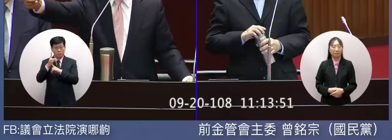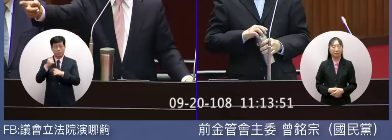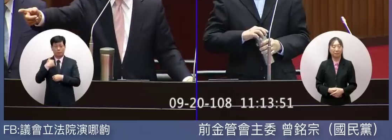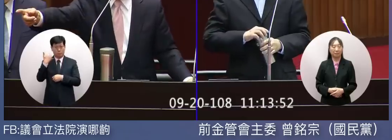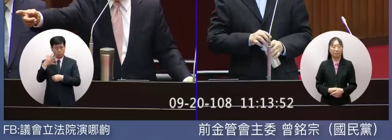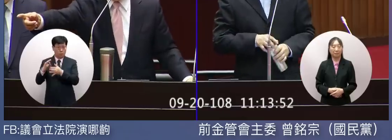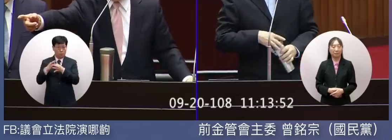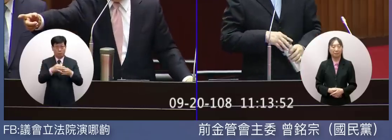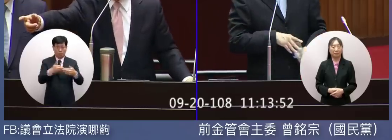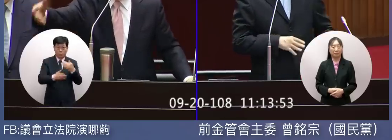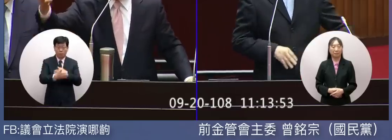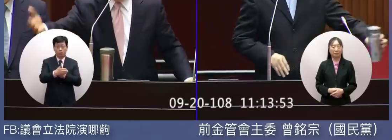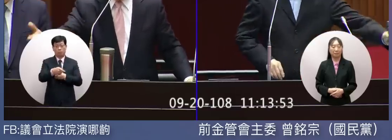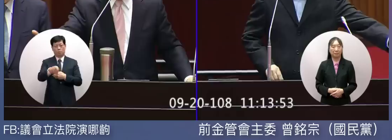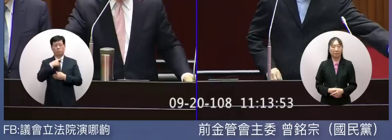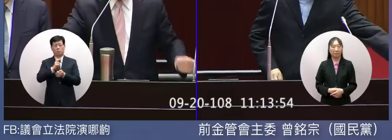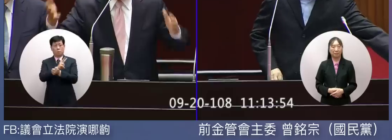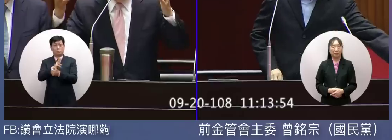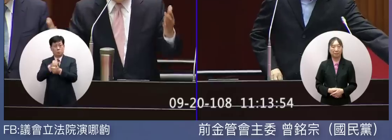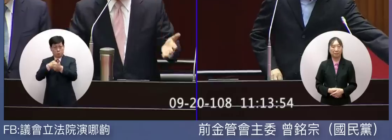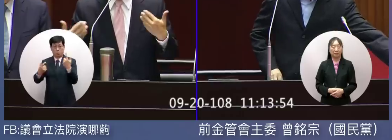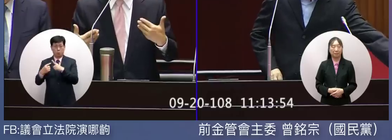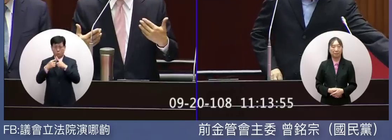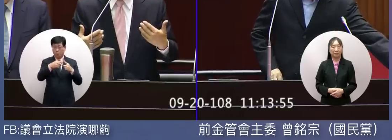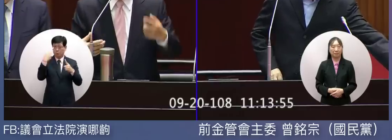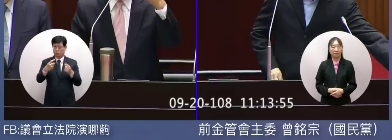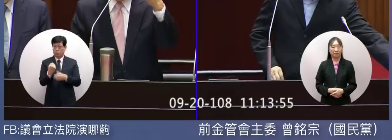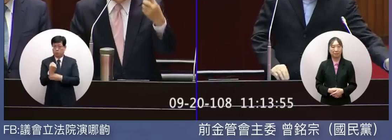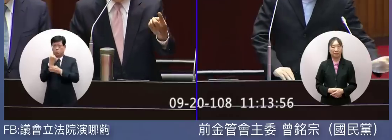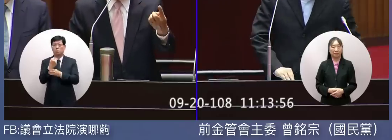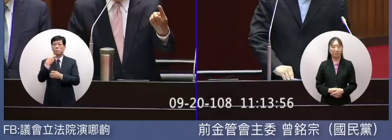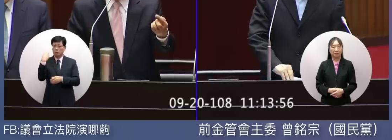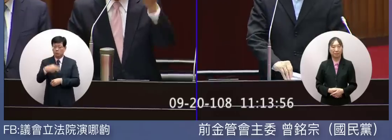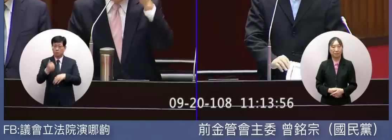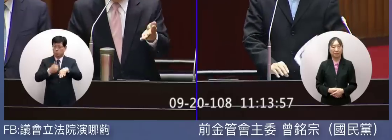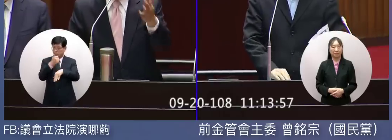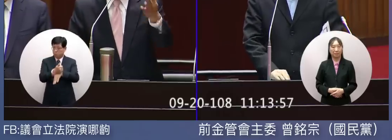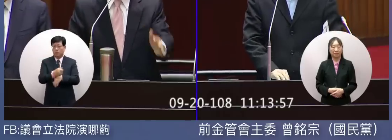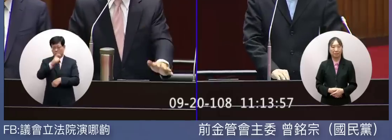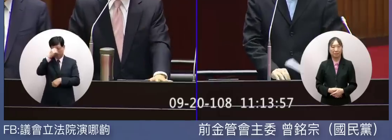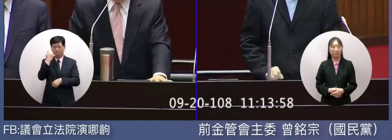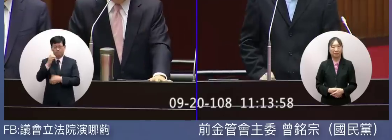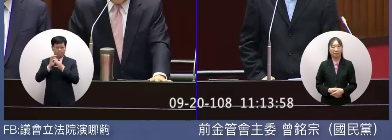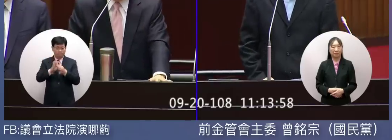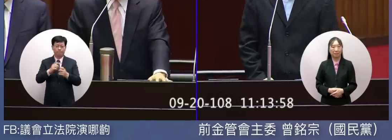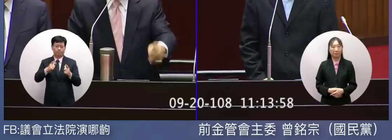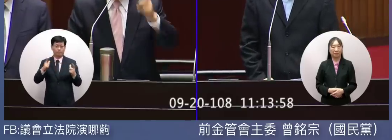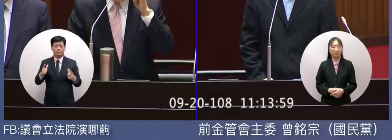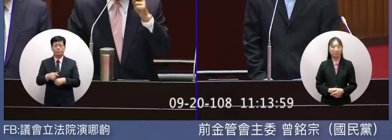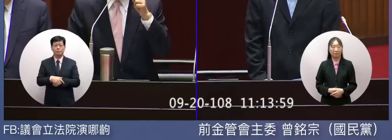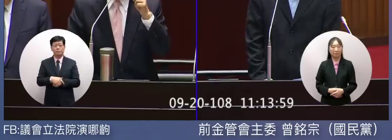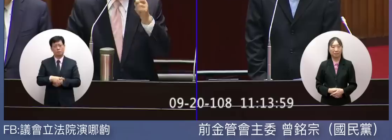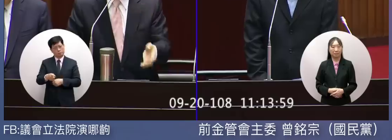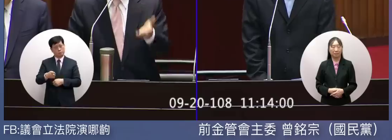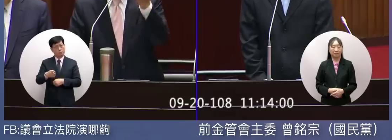程，我们的林维洲委员都到场，而且大力支持，还上台希望继续扩大。那